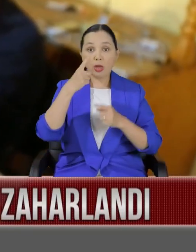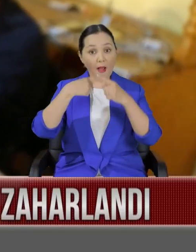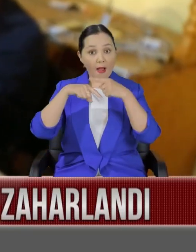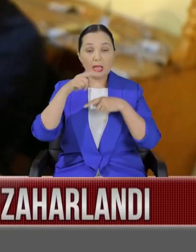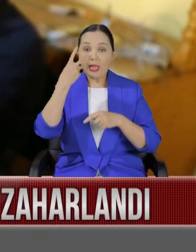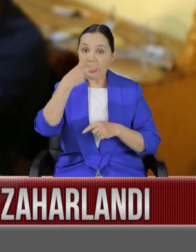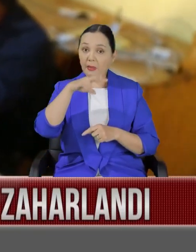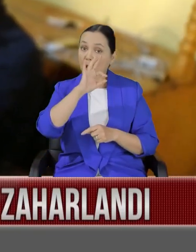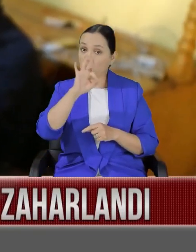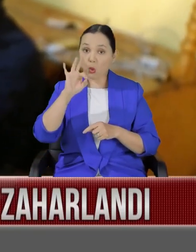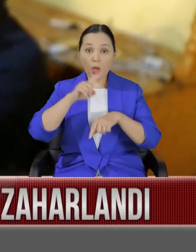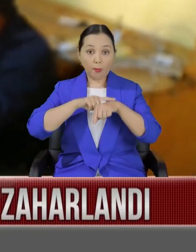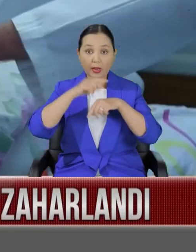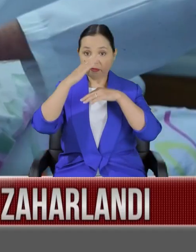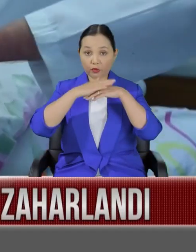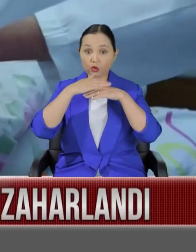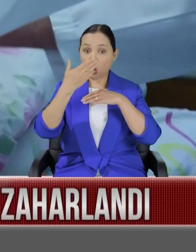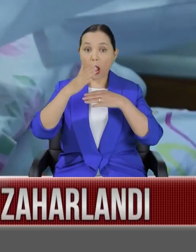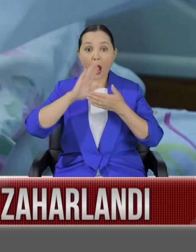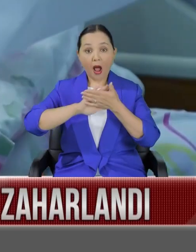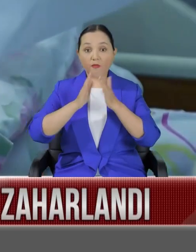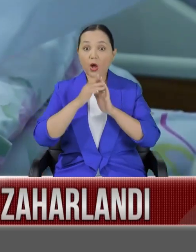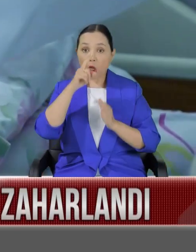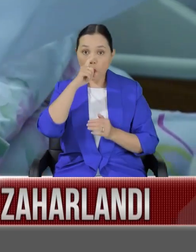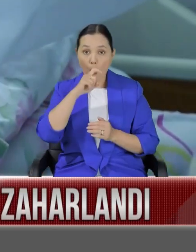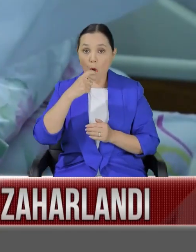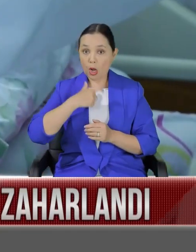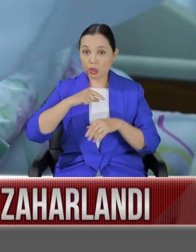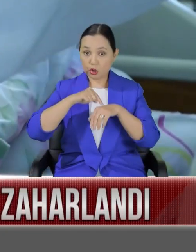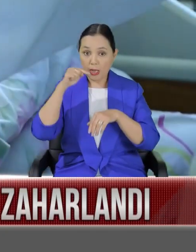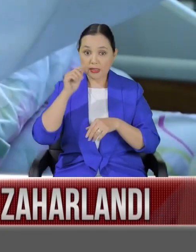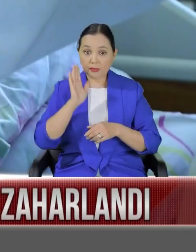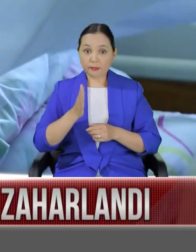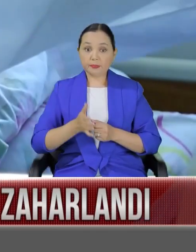kechki 20:00 lar atrofida ularning ahvoli yomonlashadi.